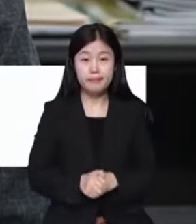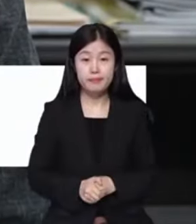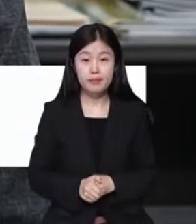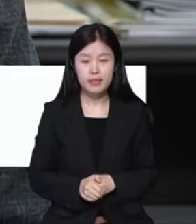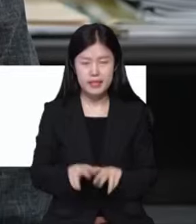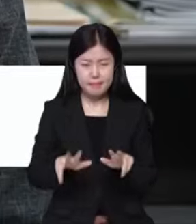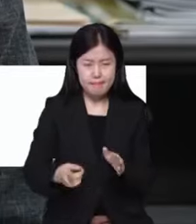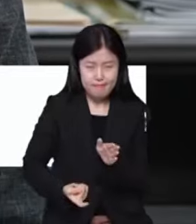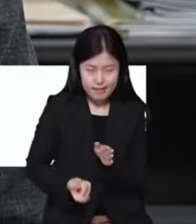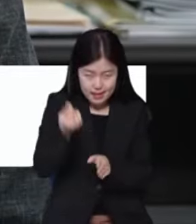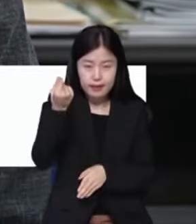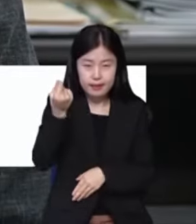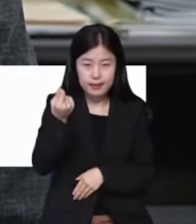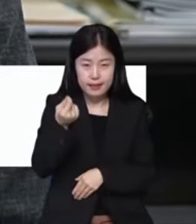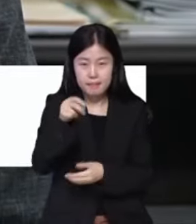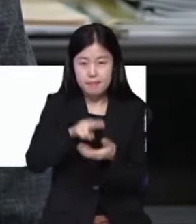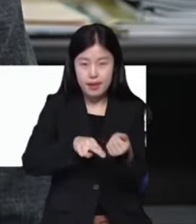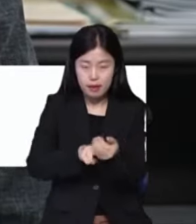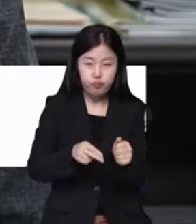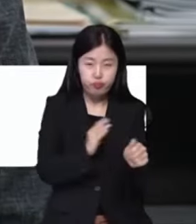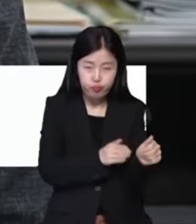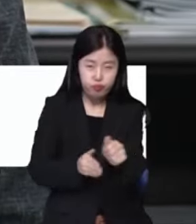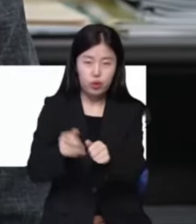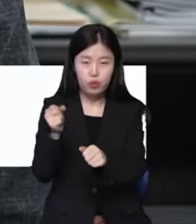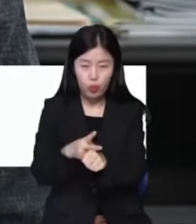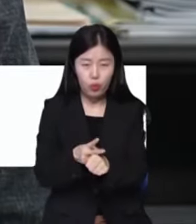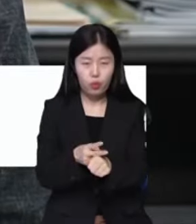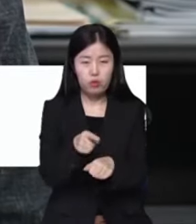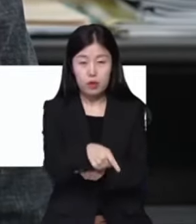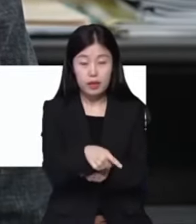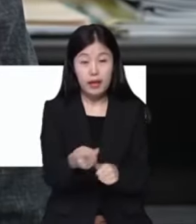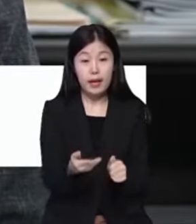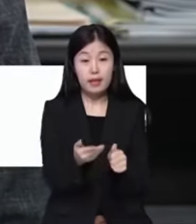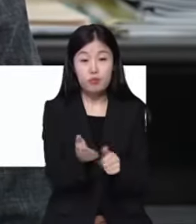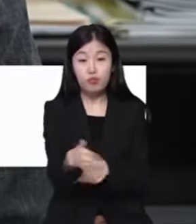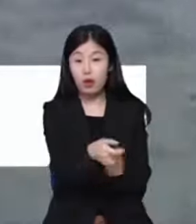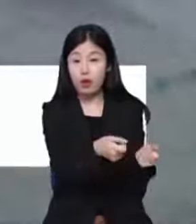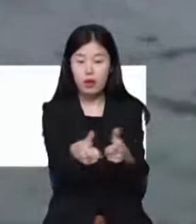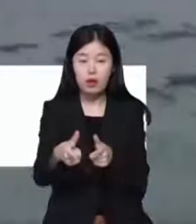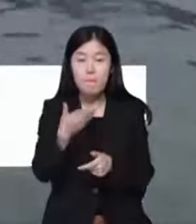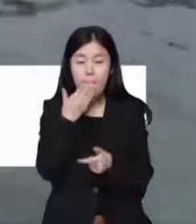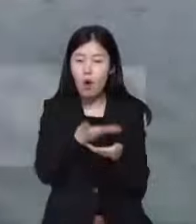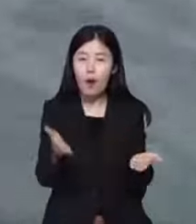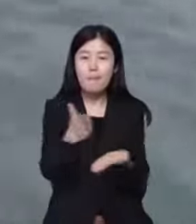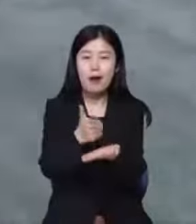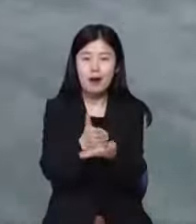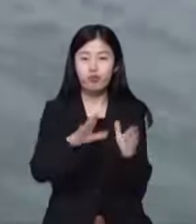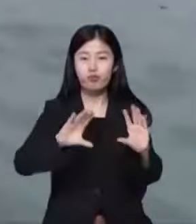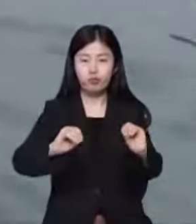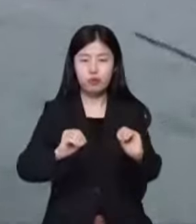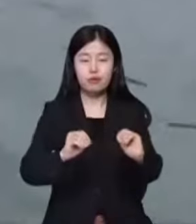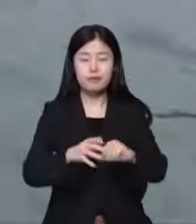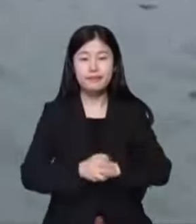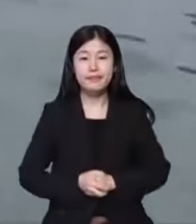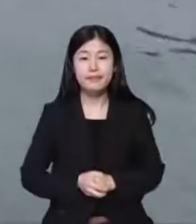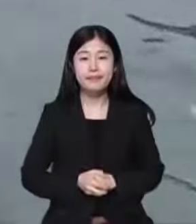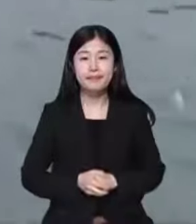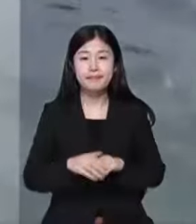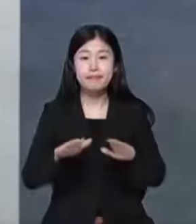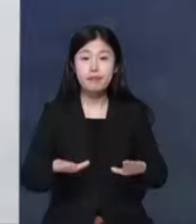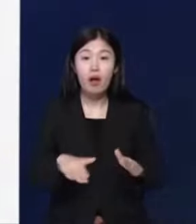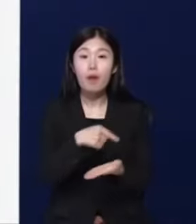그 어류에 대해서 사료 급유를 중단을 촉구하고 있습니다. 고수온으로 인한 전남 지역